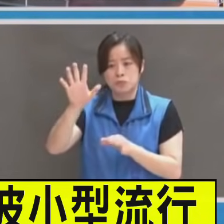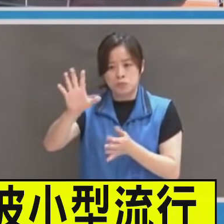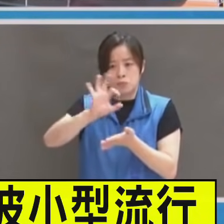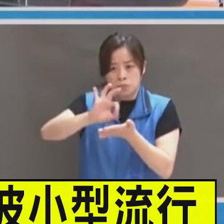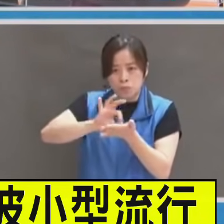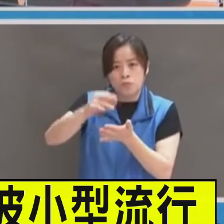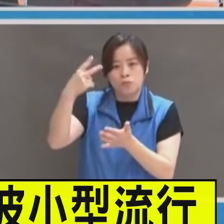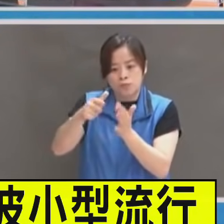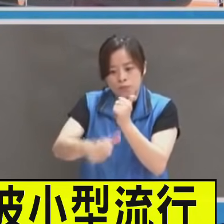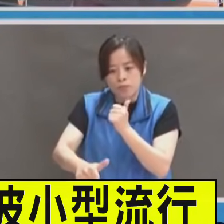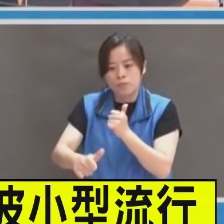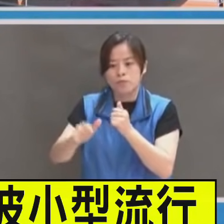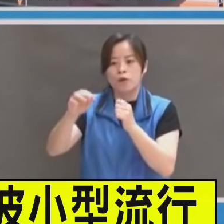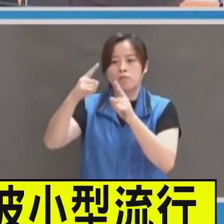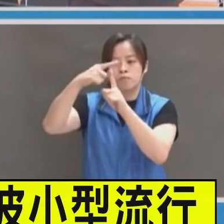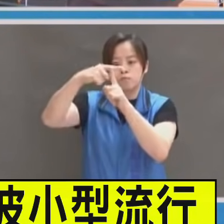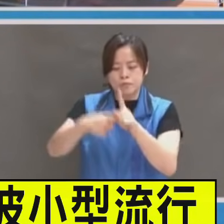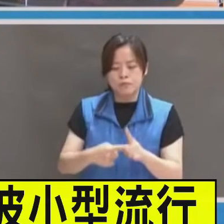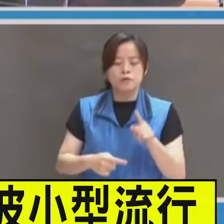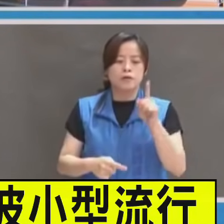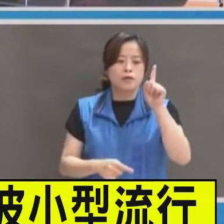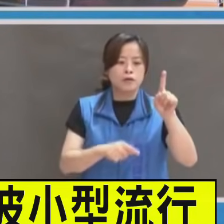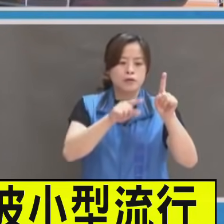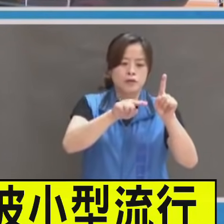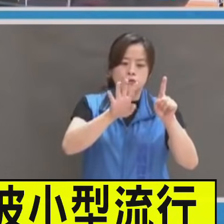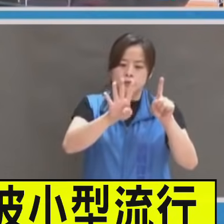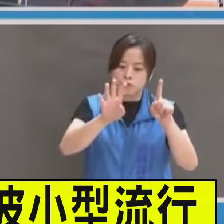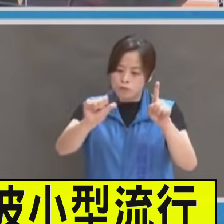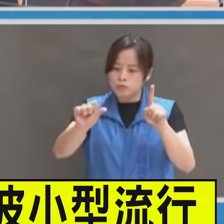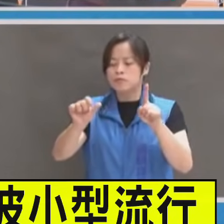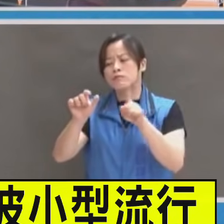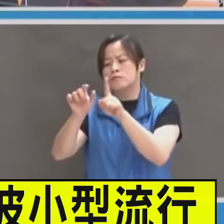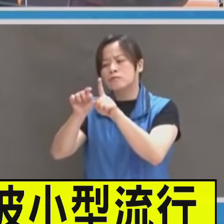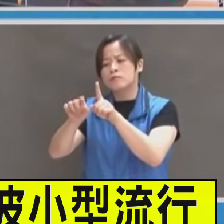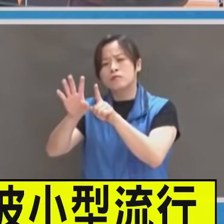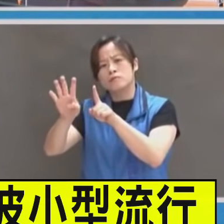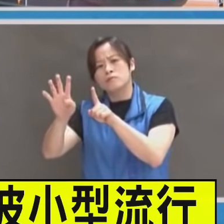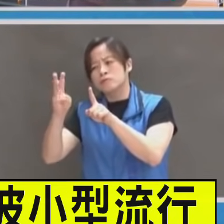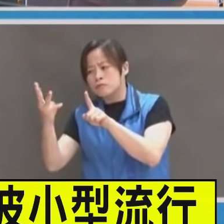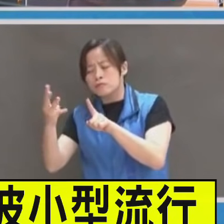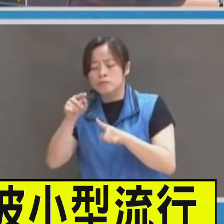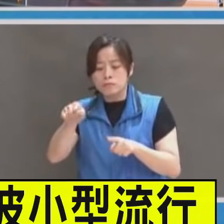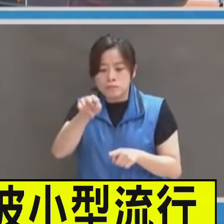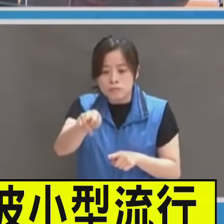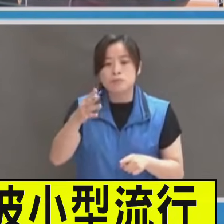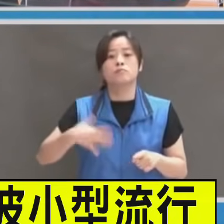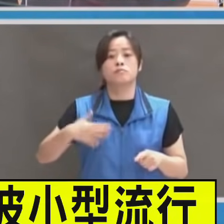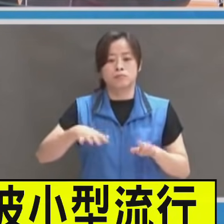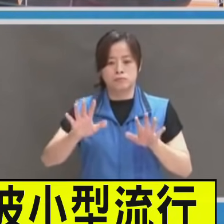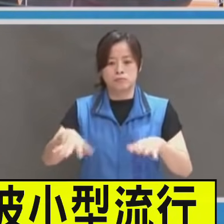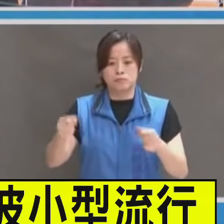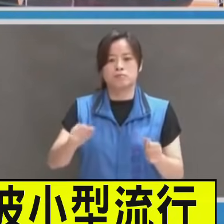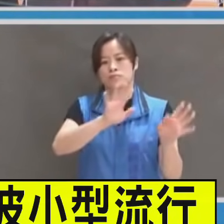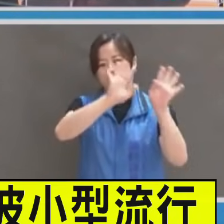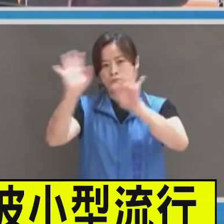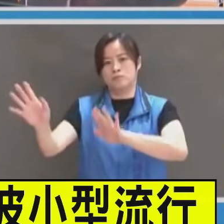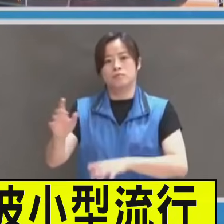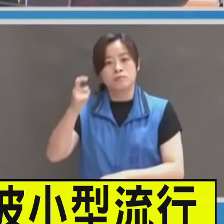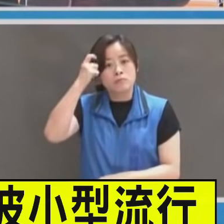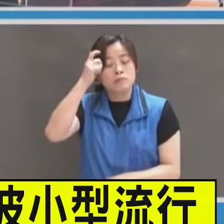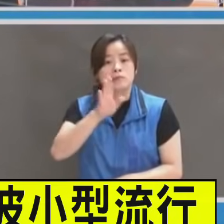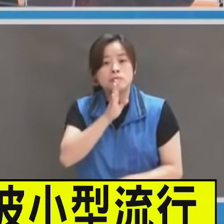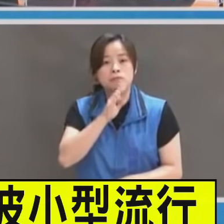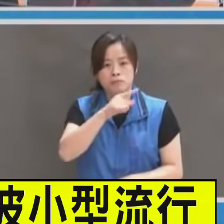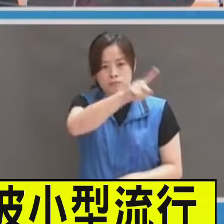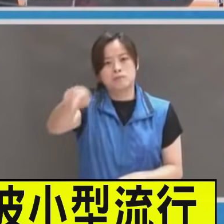有希望的告诉大家，新北市的朋友，我们确实在警戒线之后我们是努力的，可是这只病毒真的太厉害，因